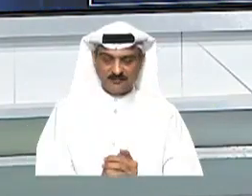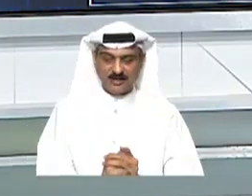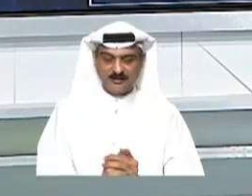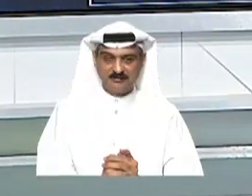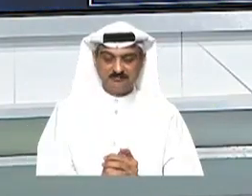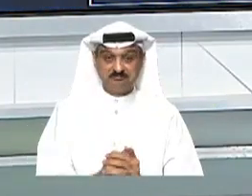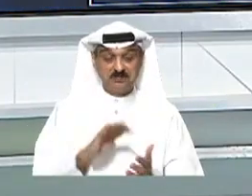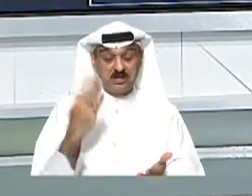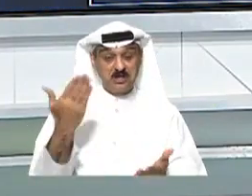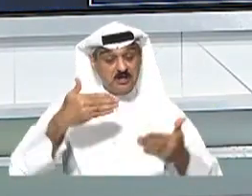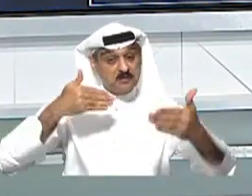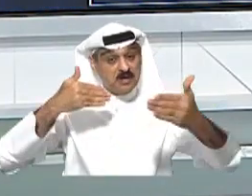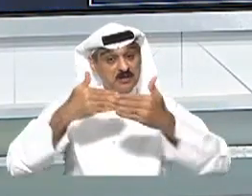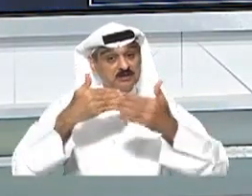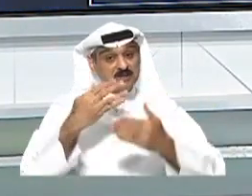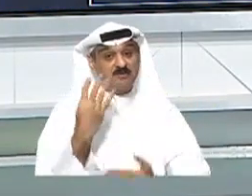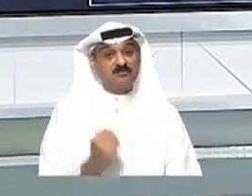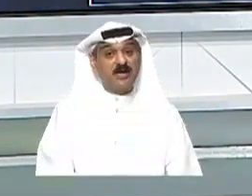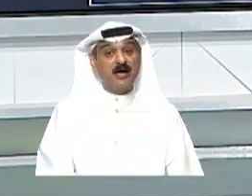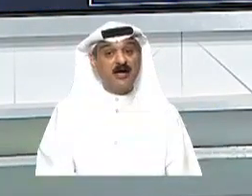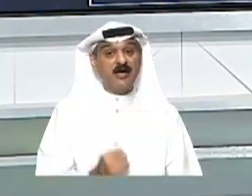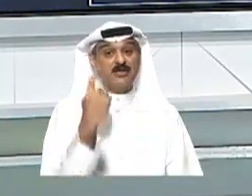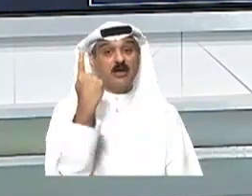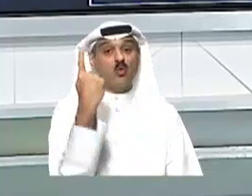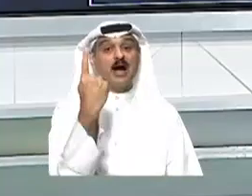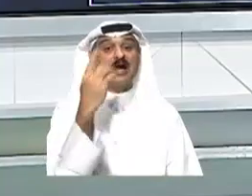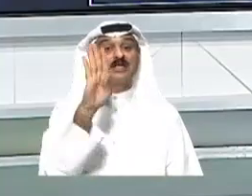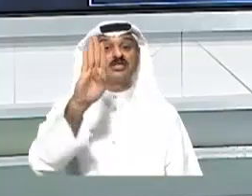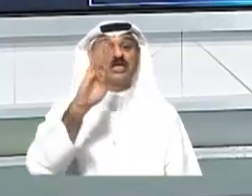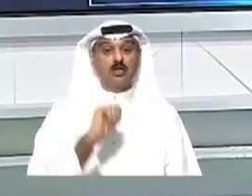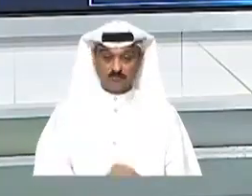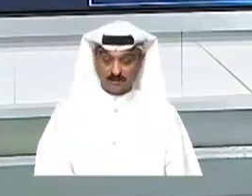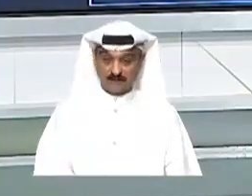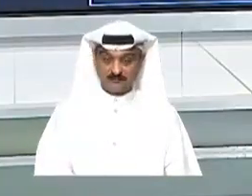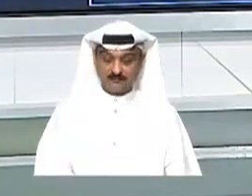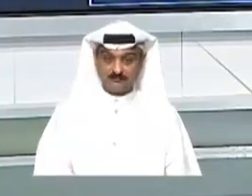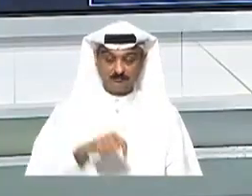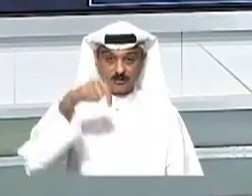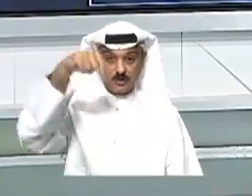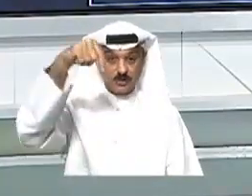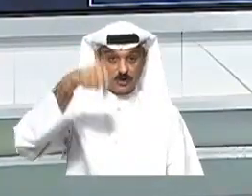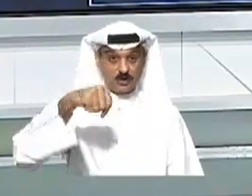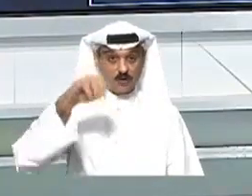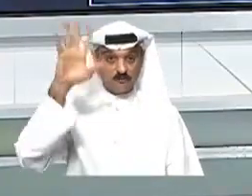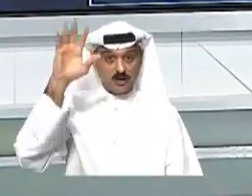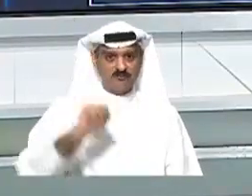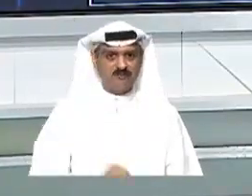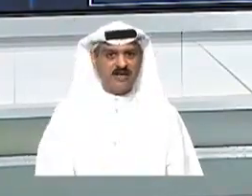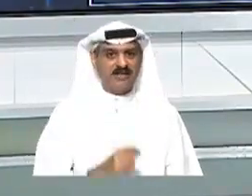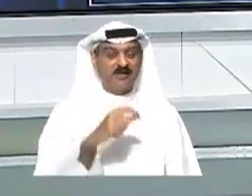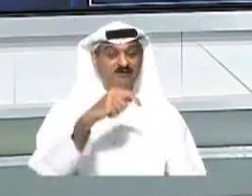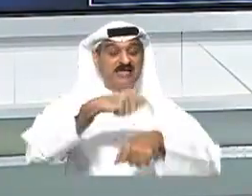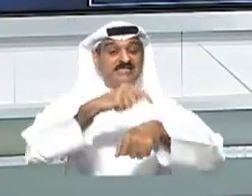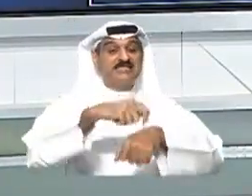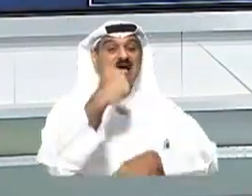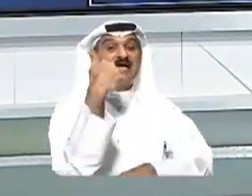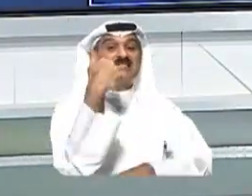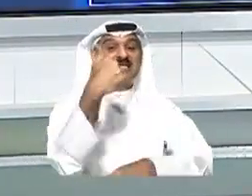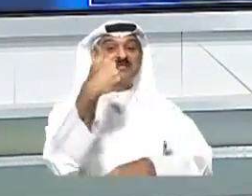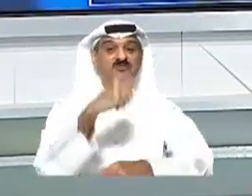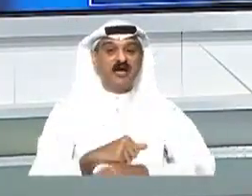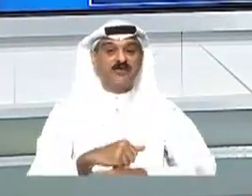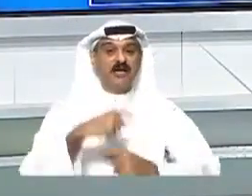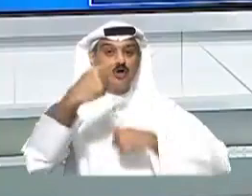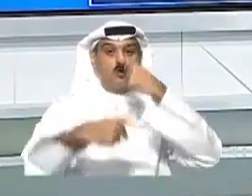وقد يصل أحيانا إلى أقل من 1000 متر. الأجواء المتوقعة خلال الساعة 6 مساء راح يستمر معنا